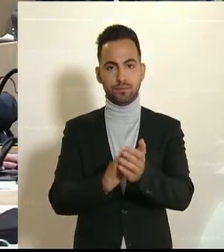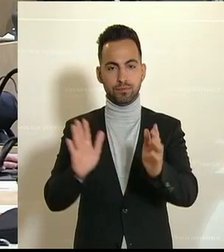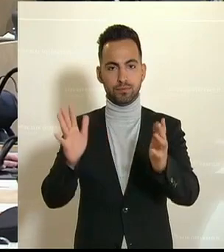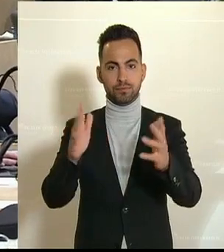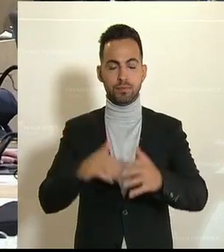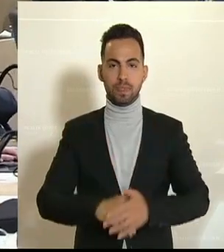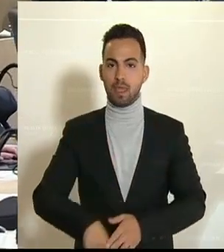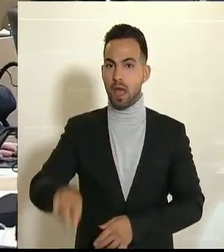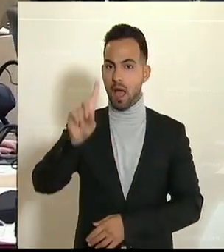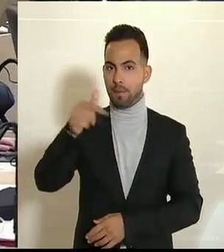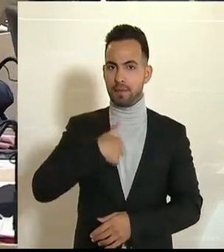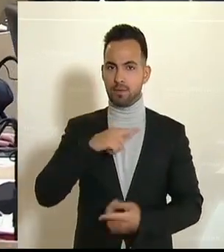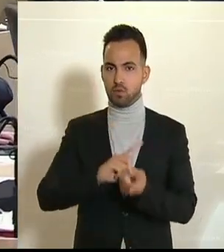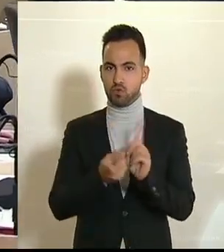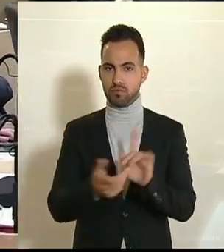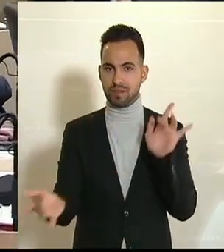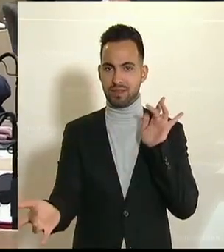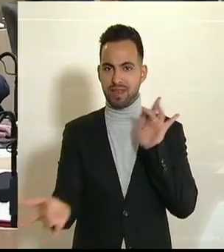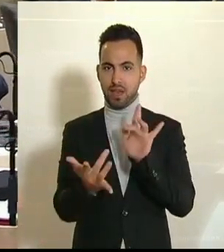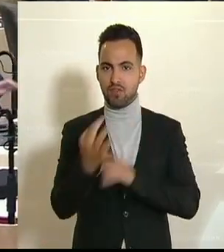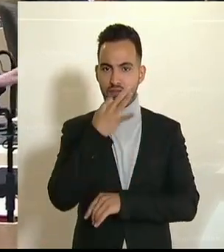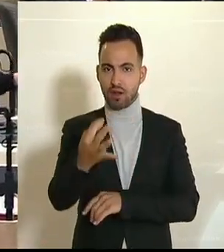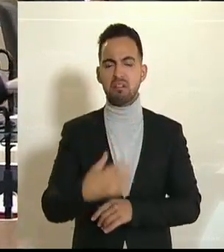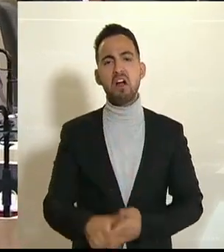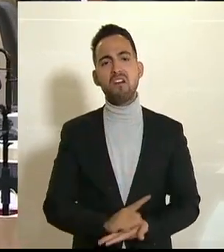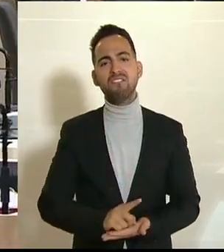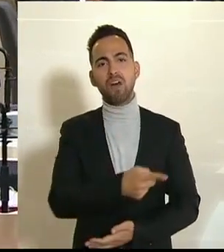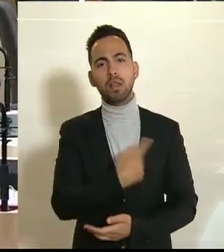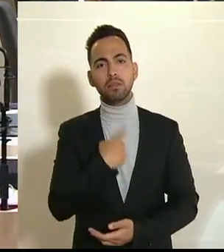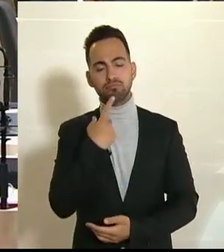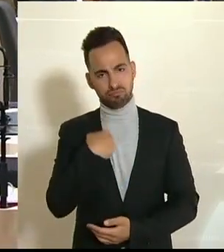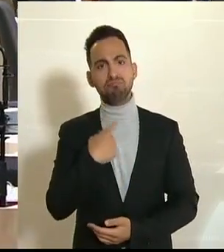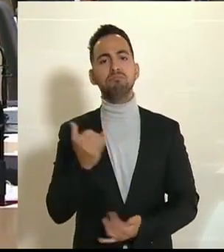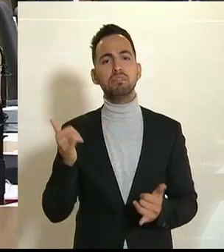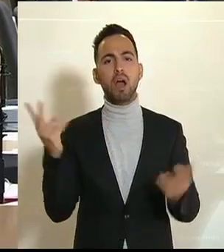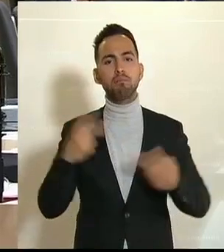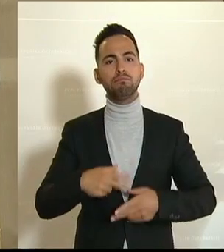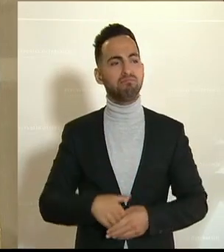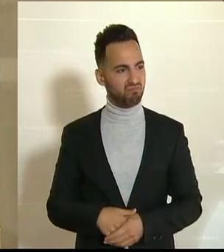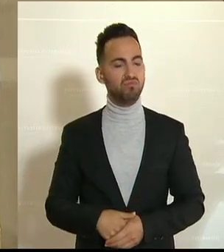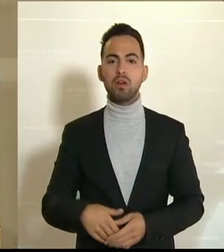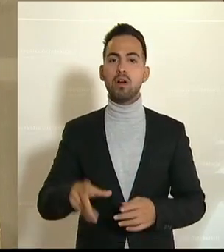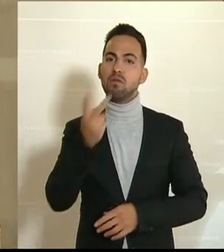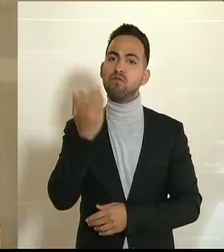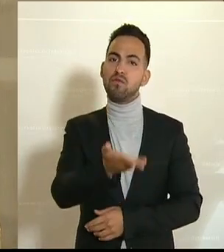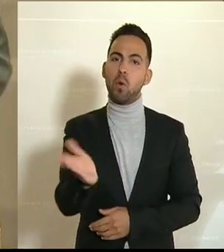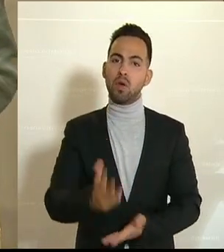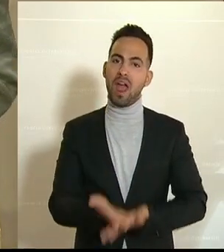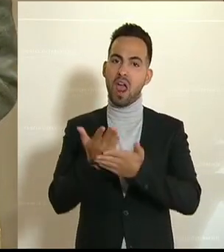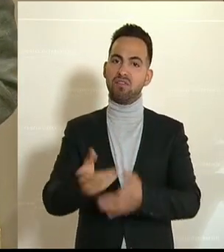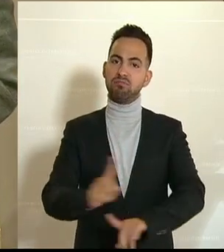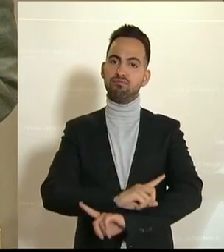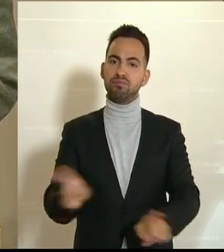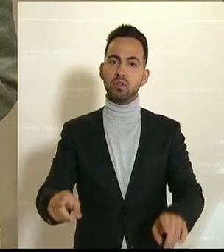Aber ich darf Ihnen eine Gegenfrage stellen. Wann haben Sie sich dazu entschlossen, nicht der Bevölkerung zu helfen, sondern die